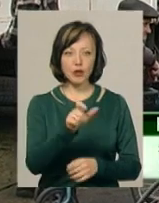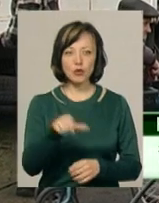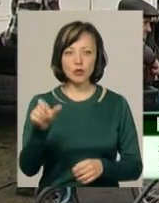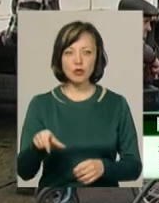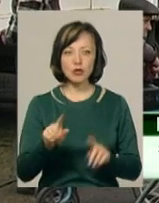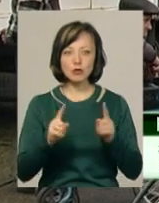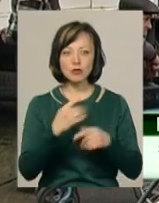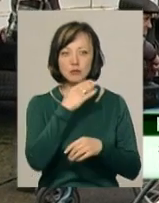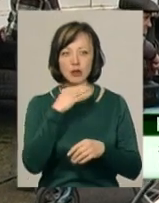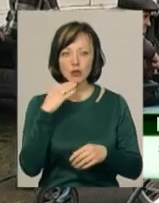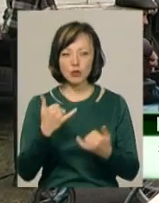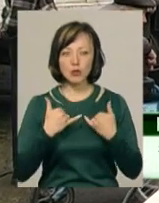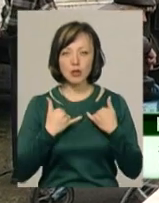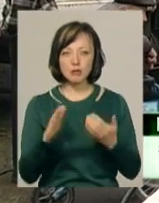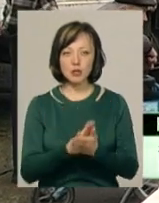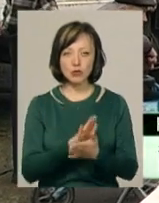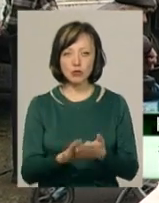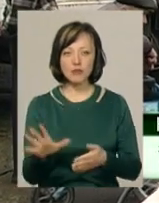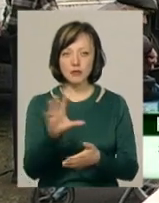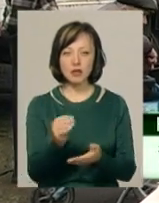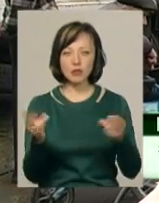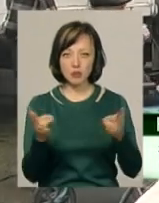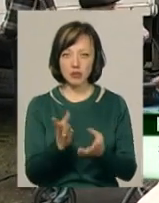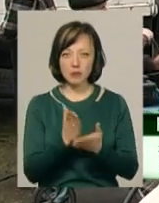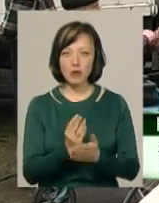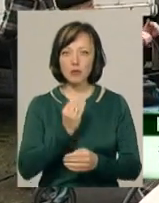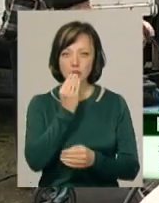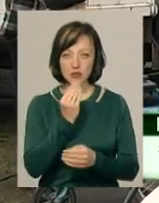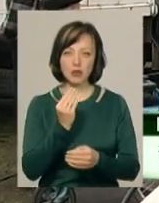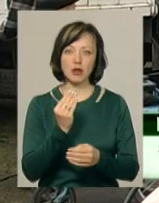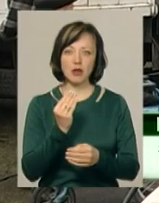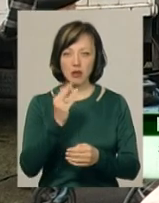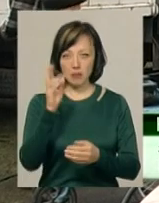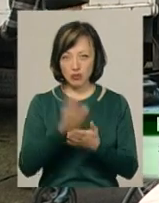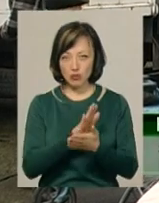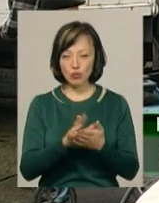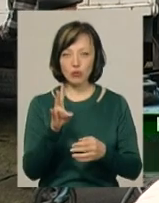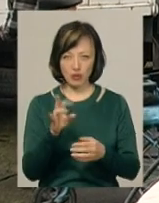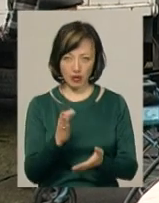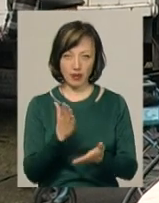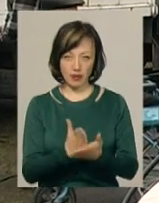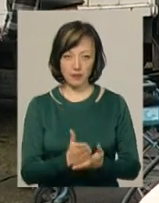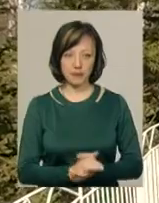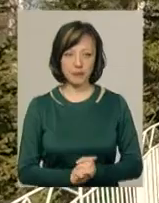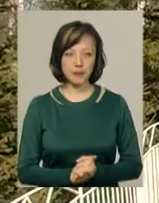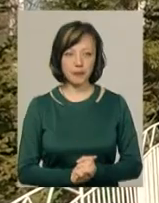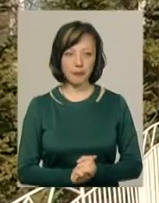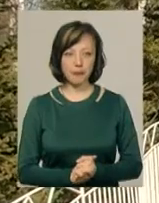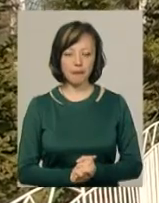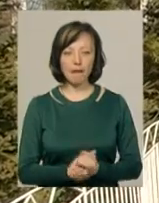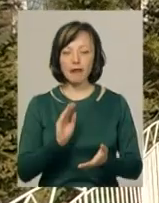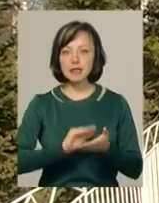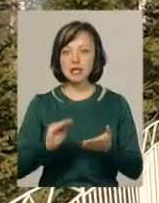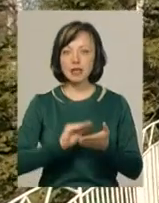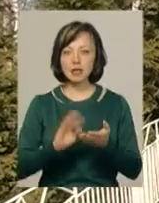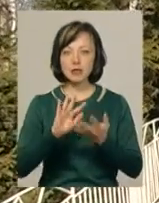дуже багато. В нас безкоштовно, ми маємо все необхідне. Протезування госпрозрахункове, але теж є безкоштовне. Секретар